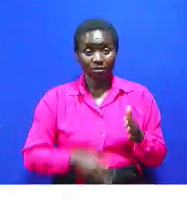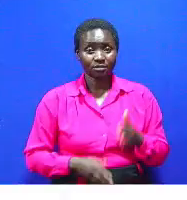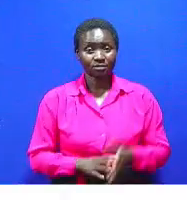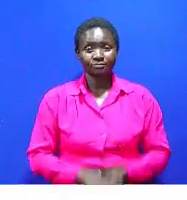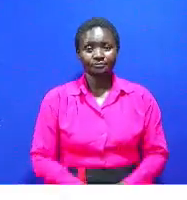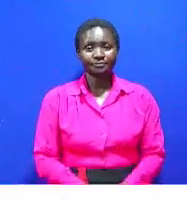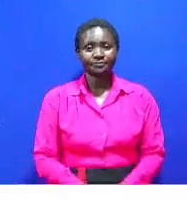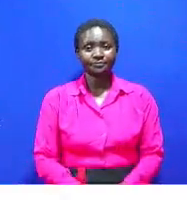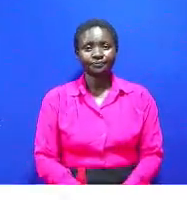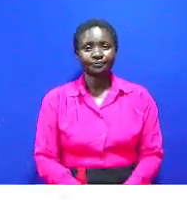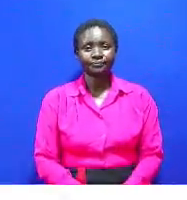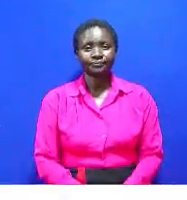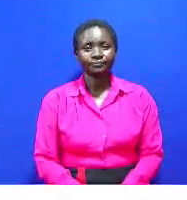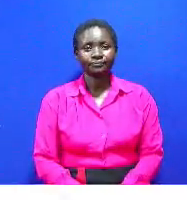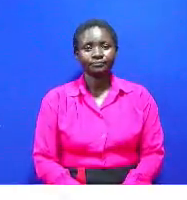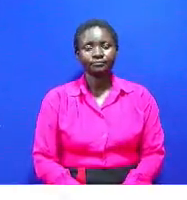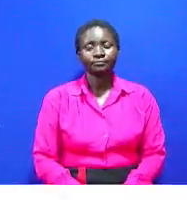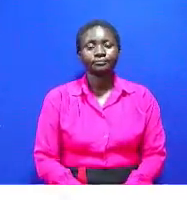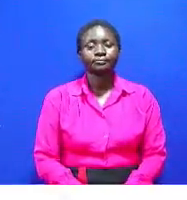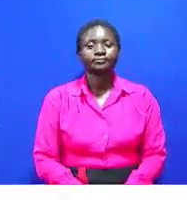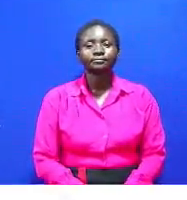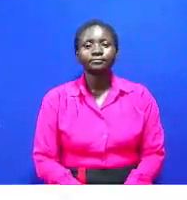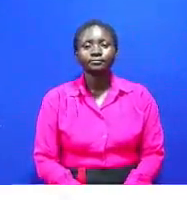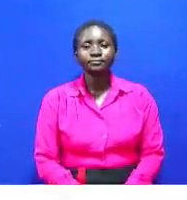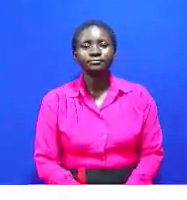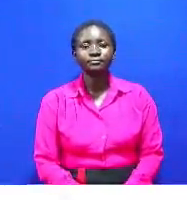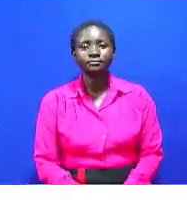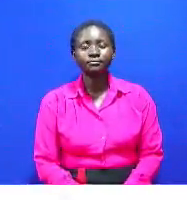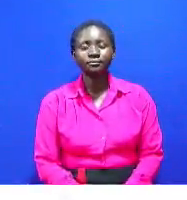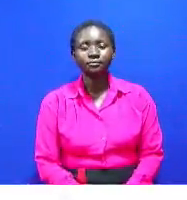TV kurwase bunge ya nyaribari masaba imeje